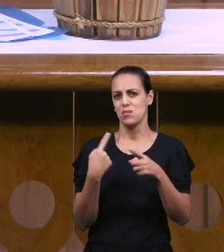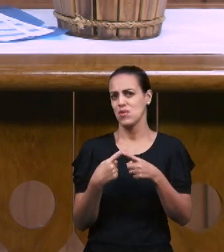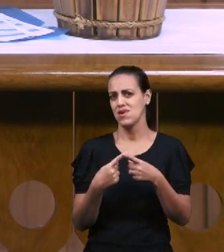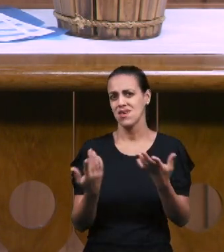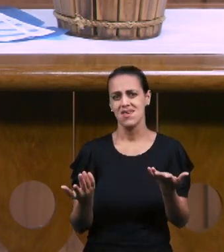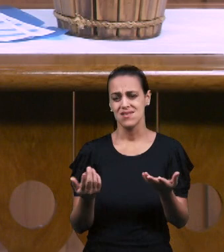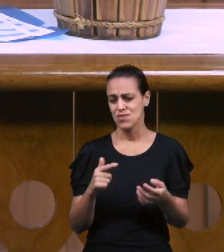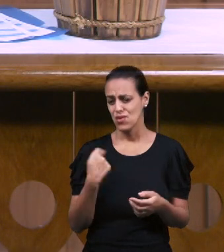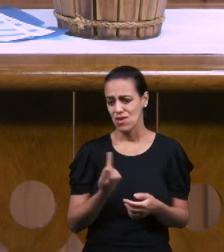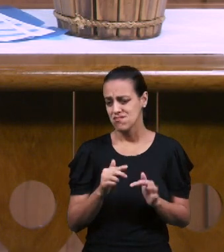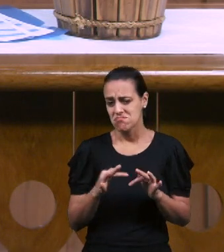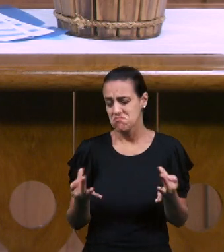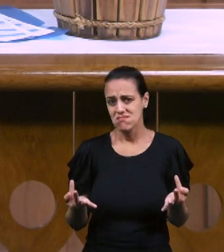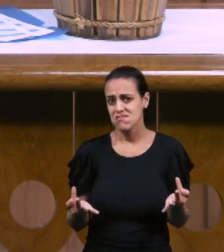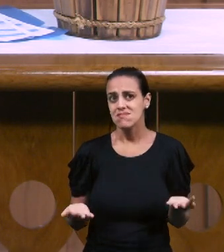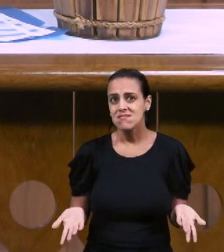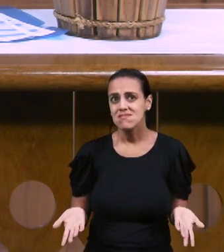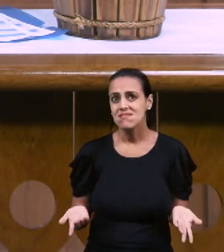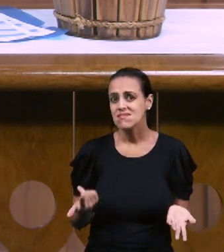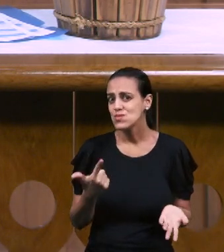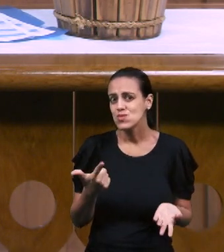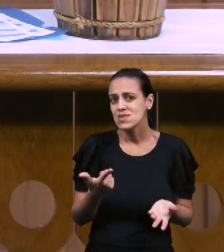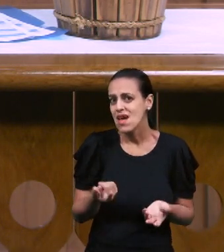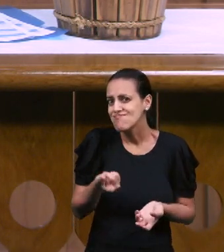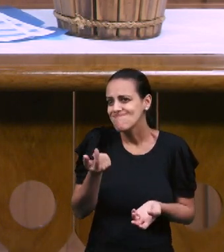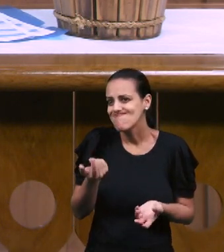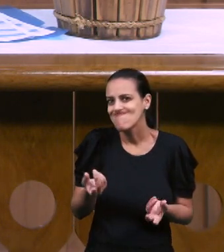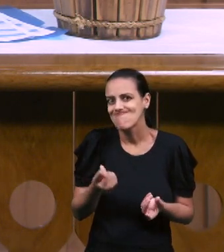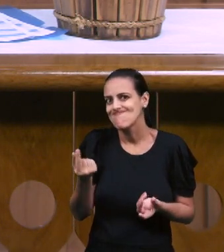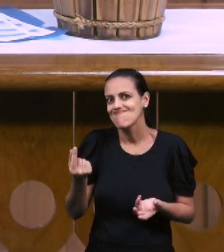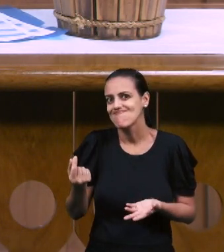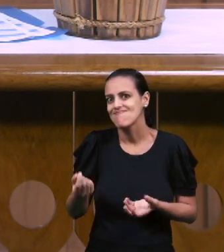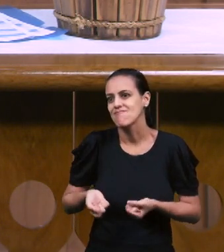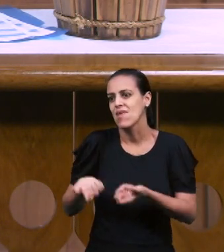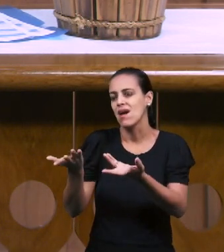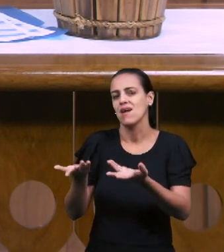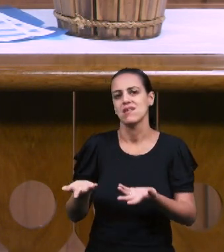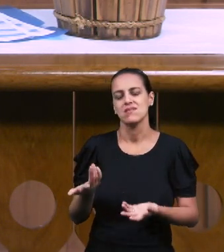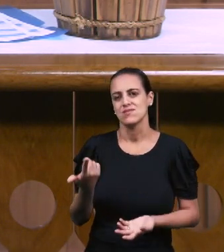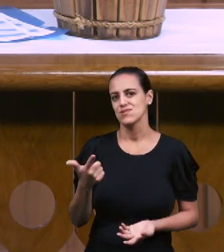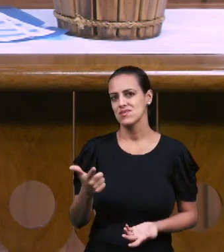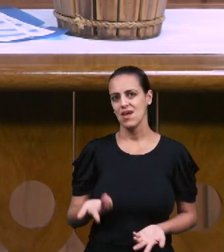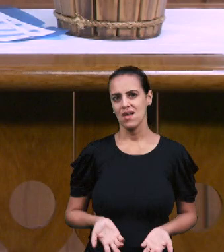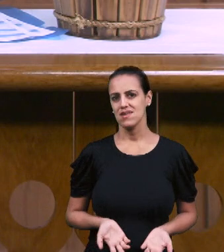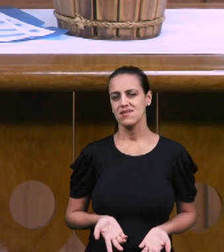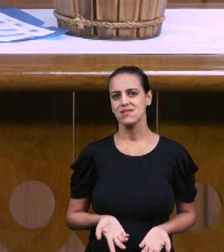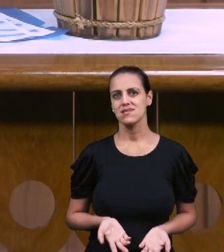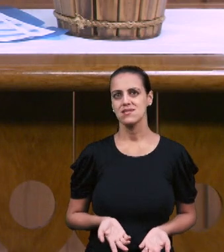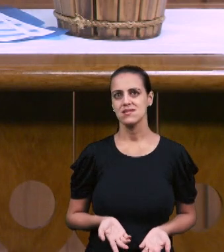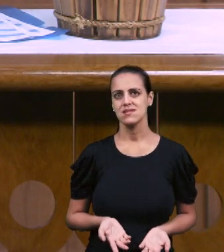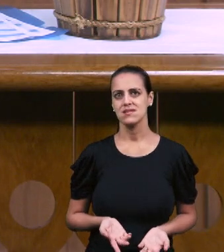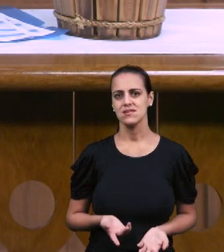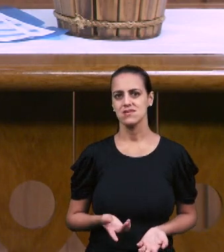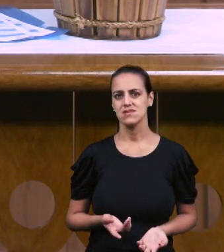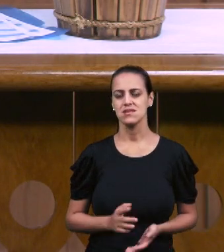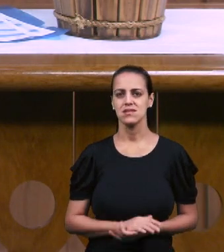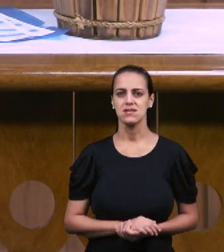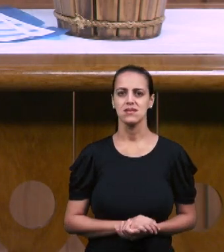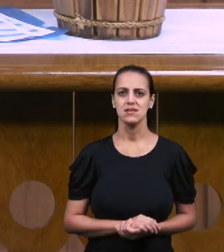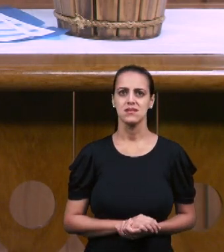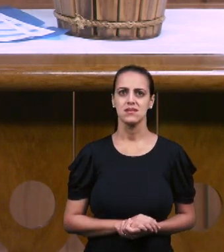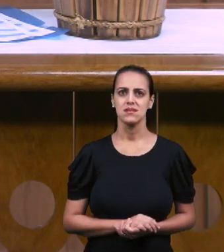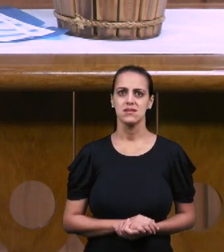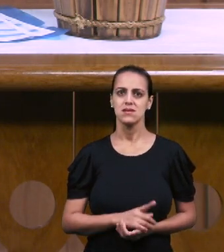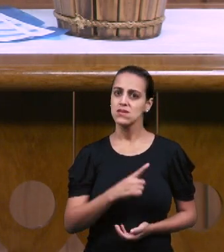pas des ressources pour faire ça. Euh, non, nous ne demandons pas d'argent aux